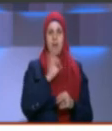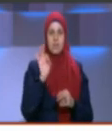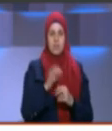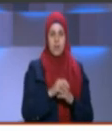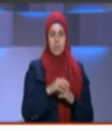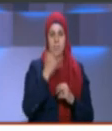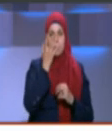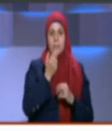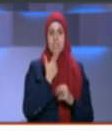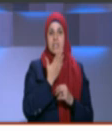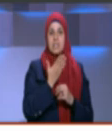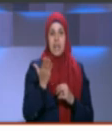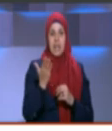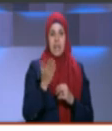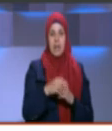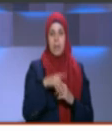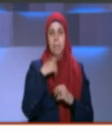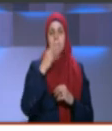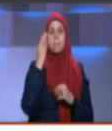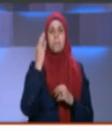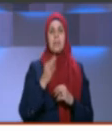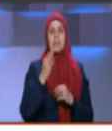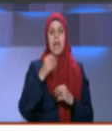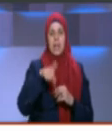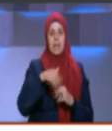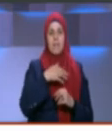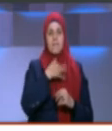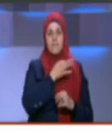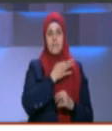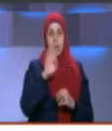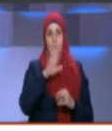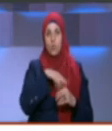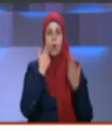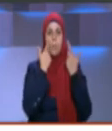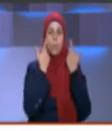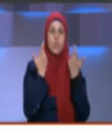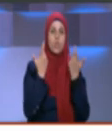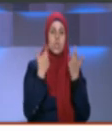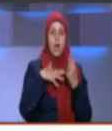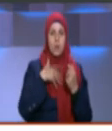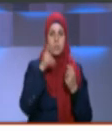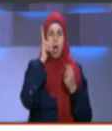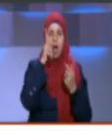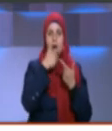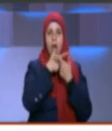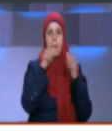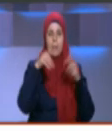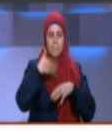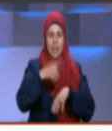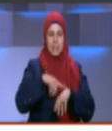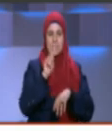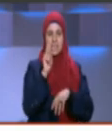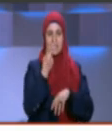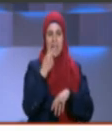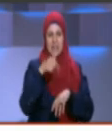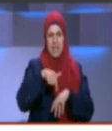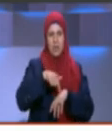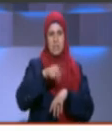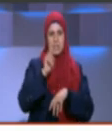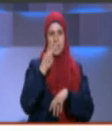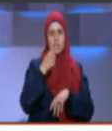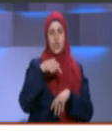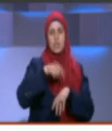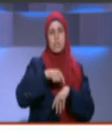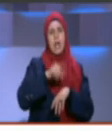الخير نانسي، بالتأكيد يعني الفرنسيين ينتظرون هذا الخبر بعد ساعتين تقريبا في تمام